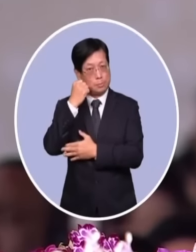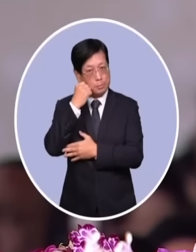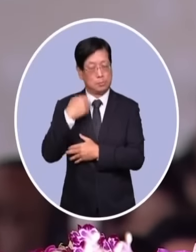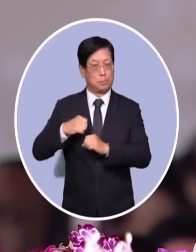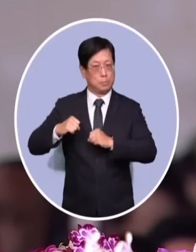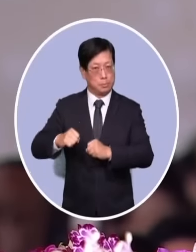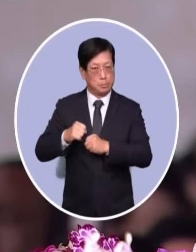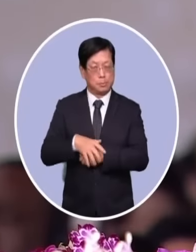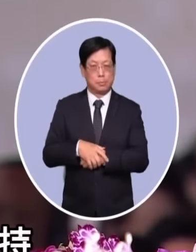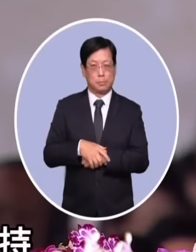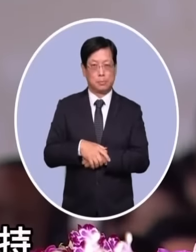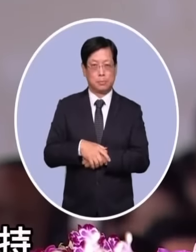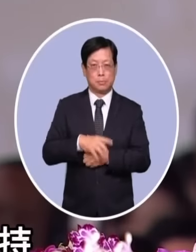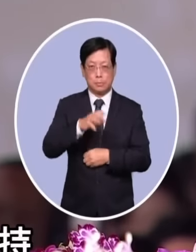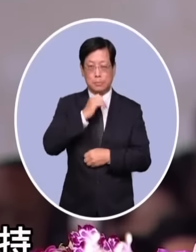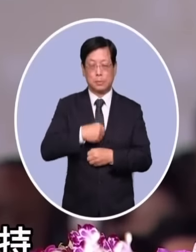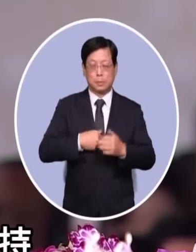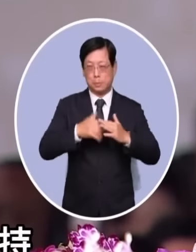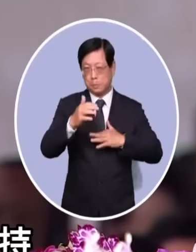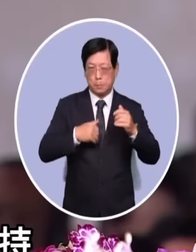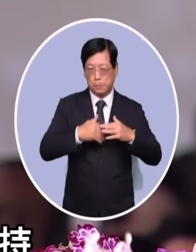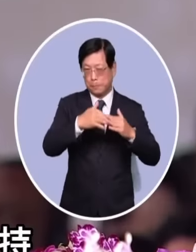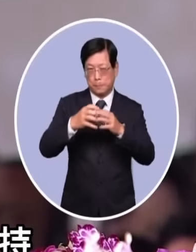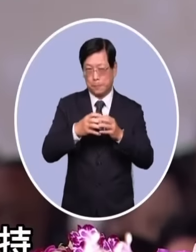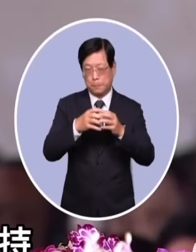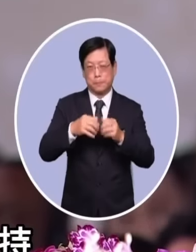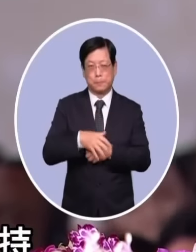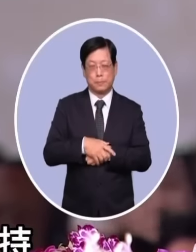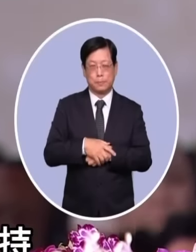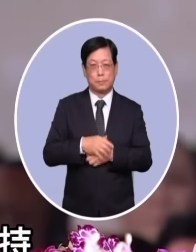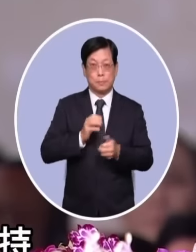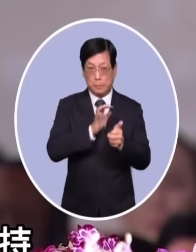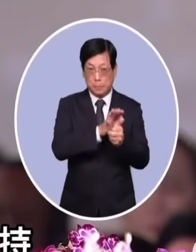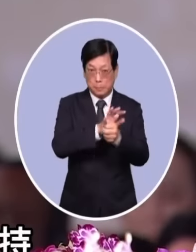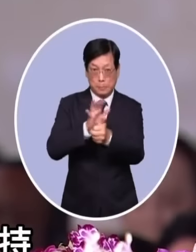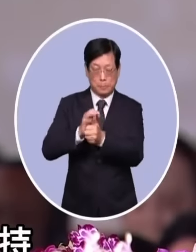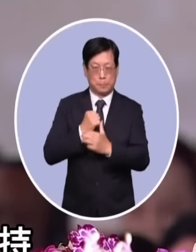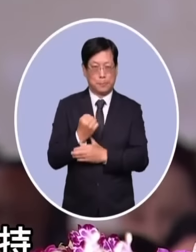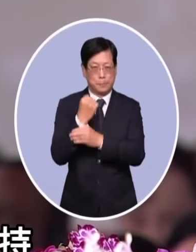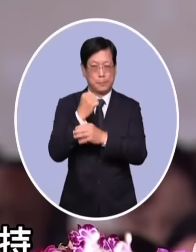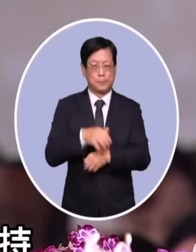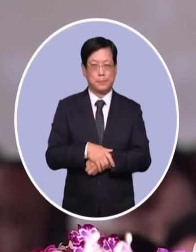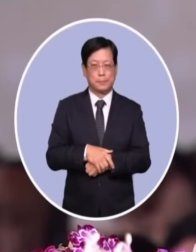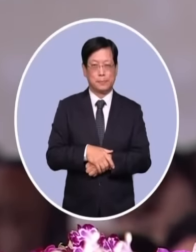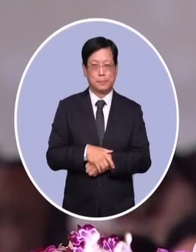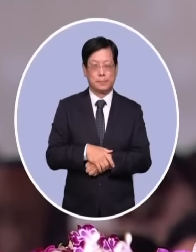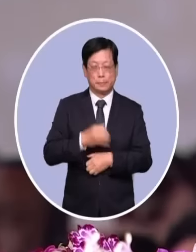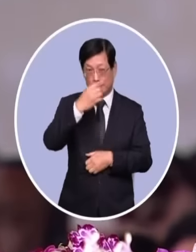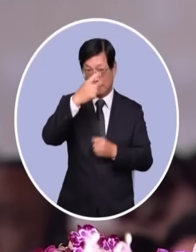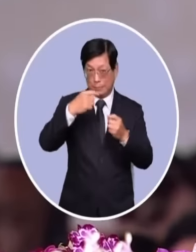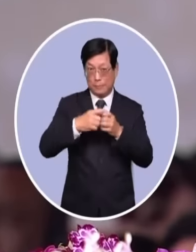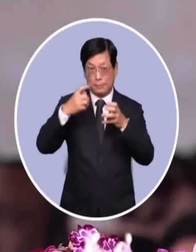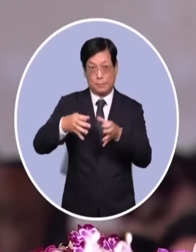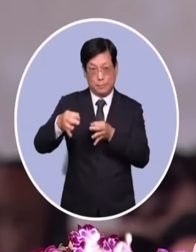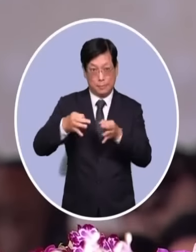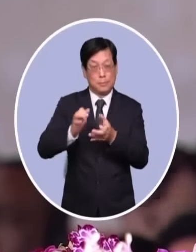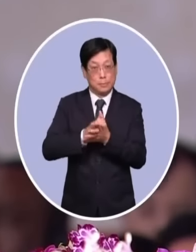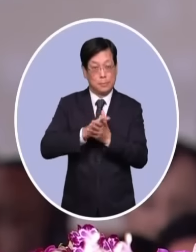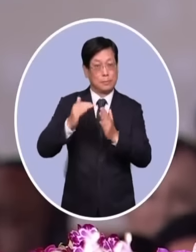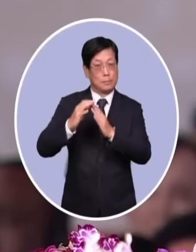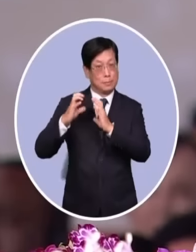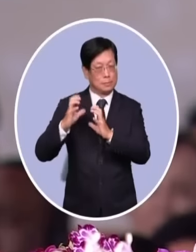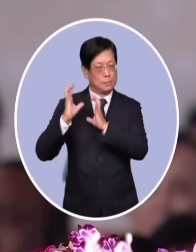健康、扶老携幼等面向提供更多的支持。青壮年朋友的家庭负